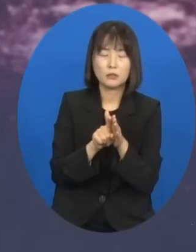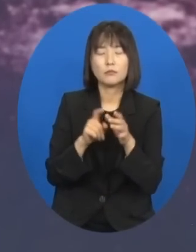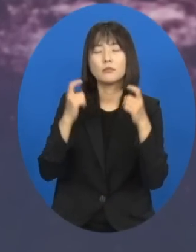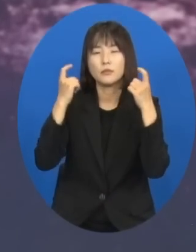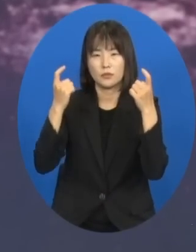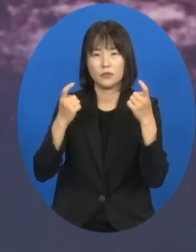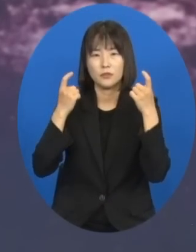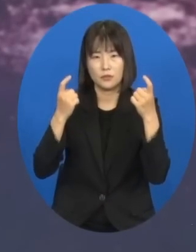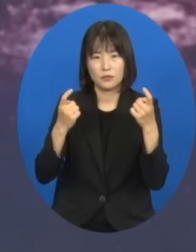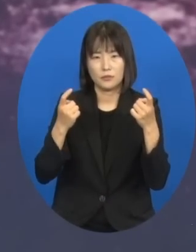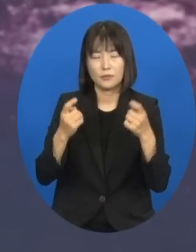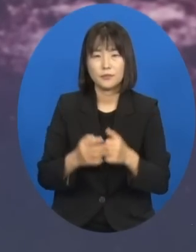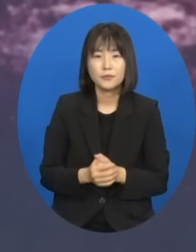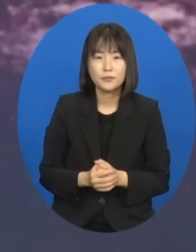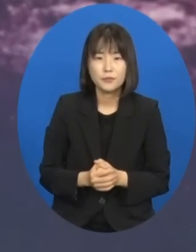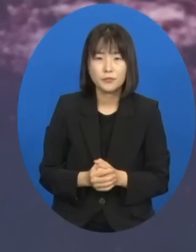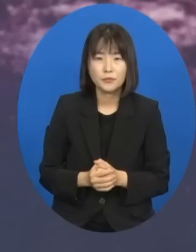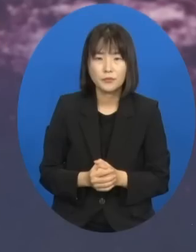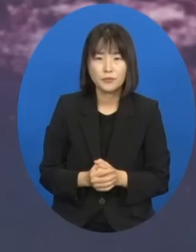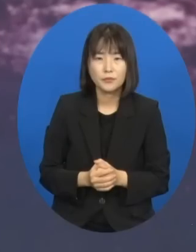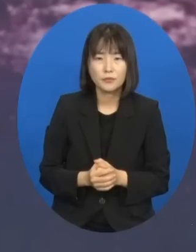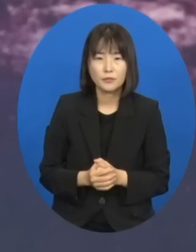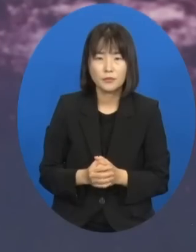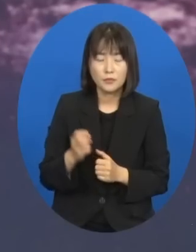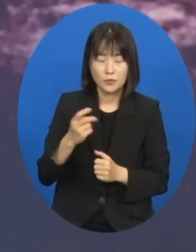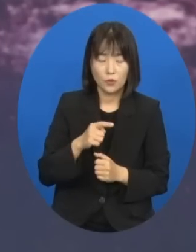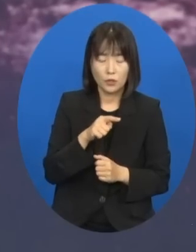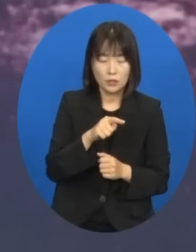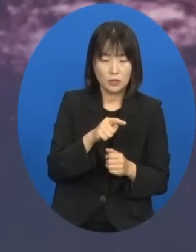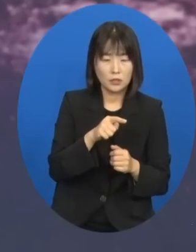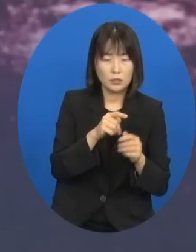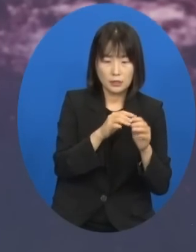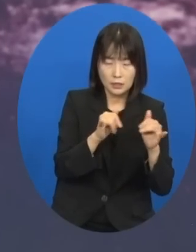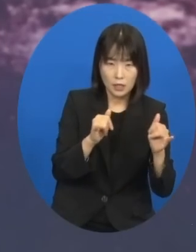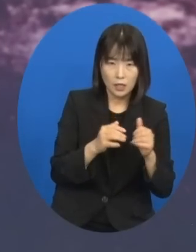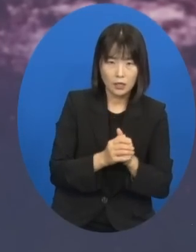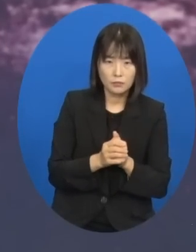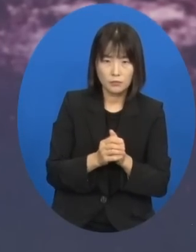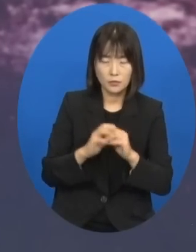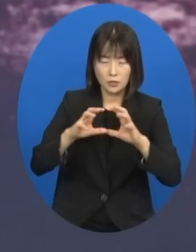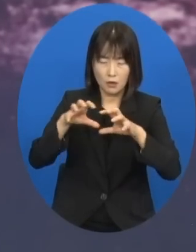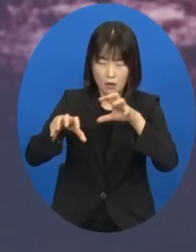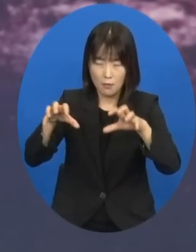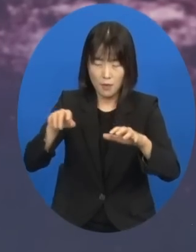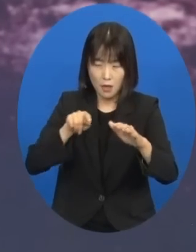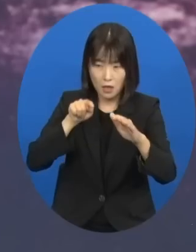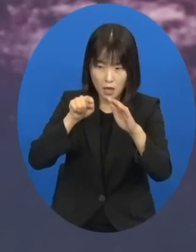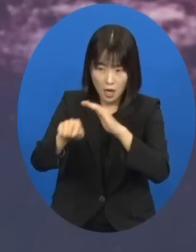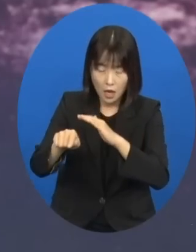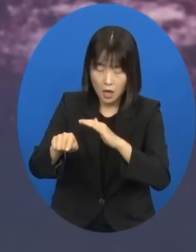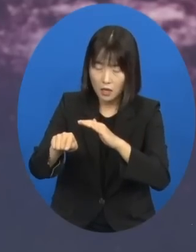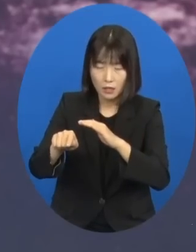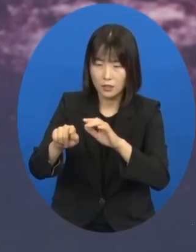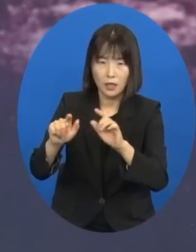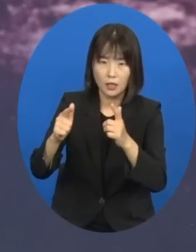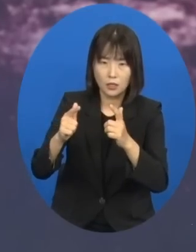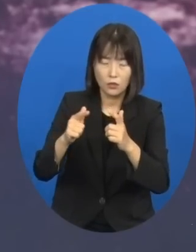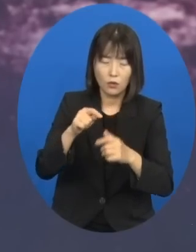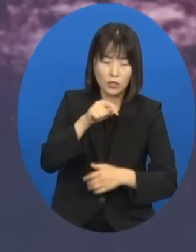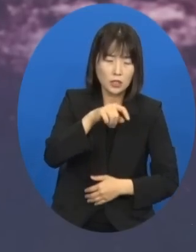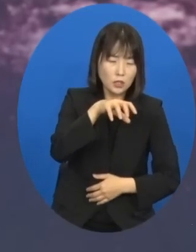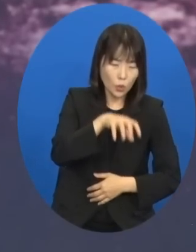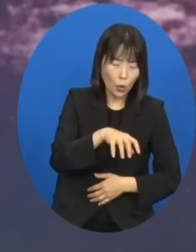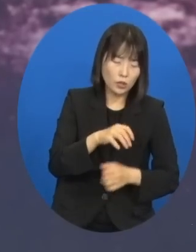사람은 또 열방 땅끝까지 가야만 사명자로 사는 것이 아닙니다. 그저 그 부르신 곳에서 버티고 사는